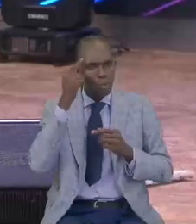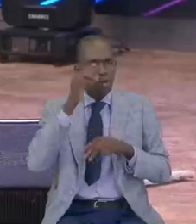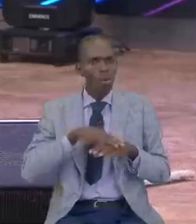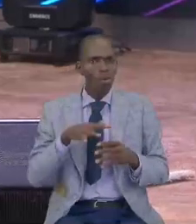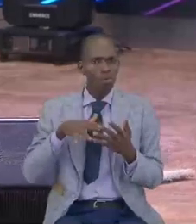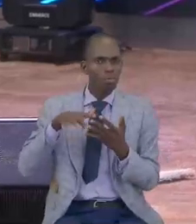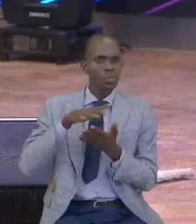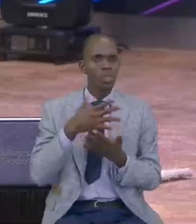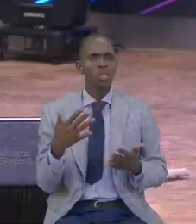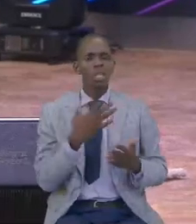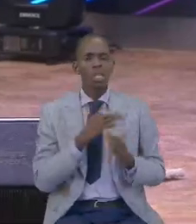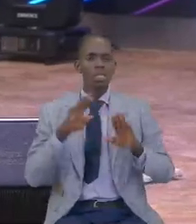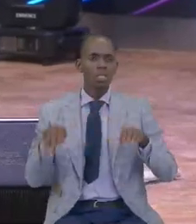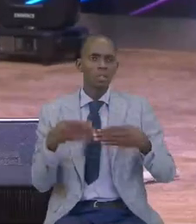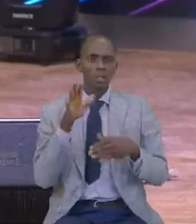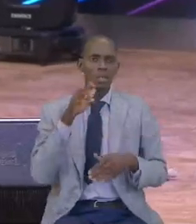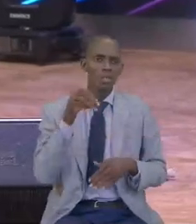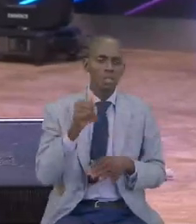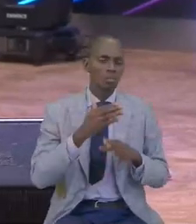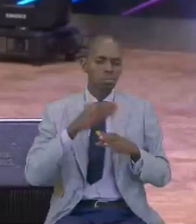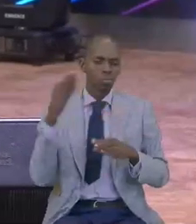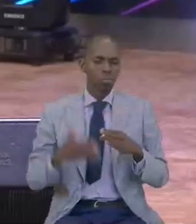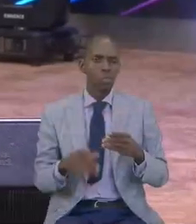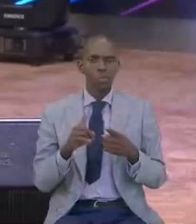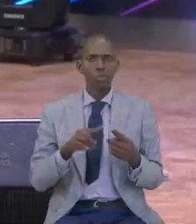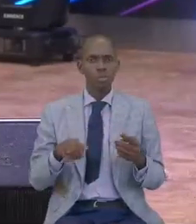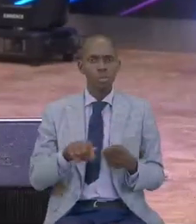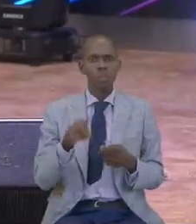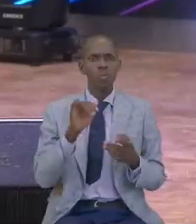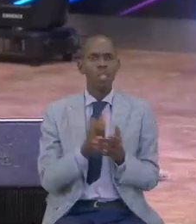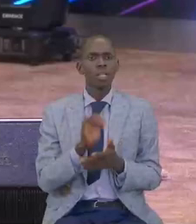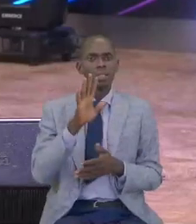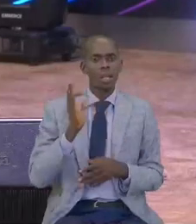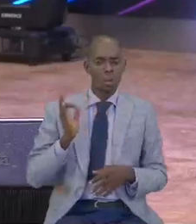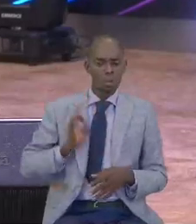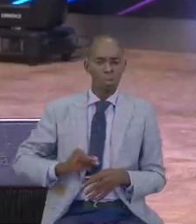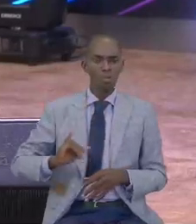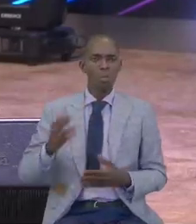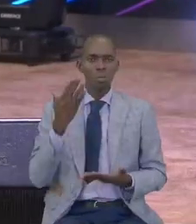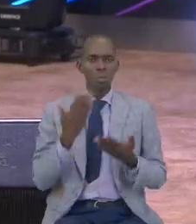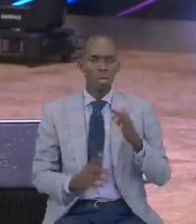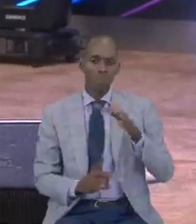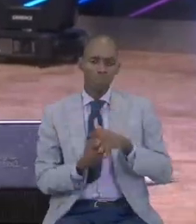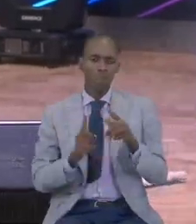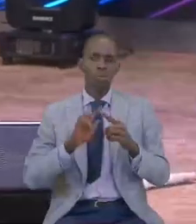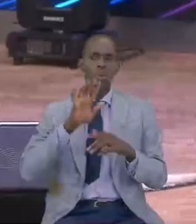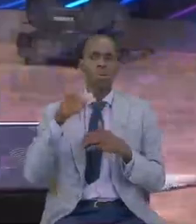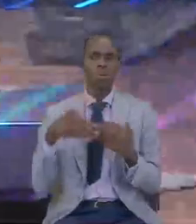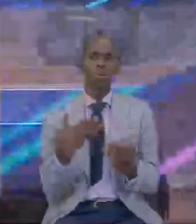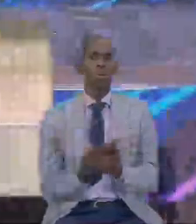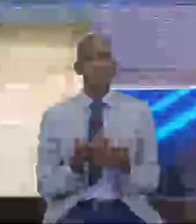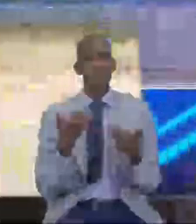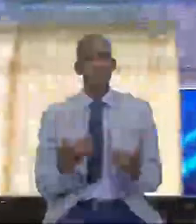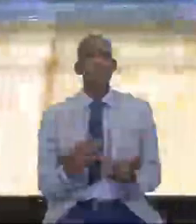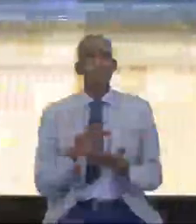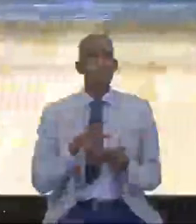donne-toi tout entier à elles, afin que tes progrès soient évidents pour tous. Troisième élément